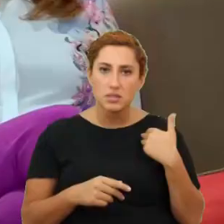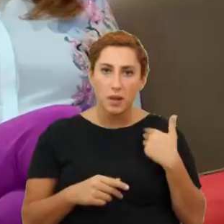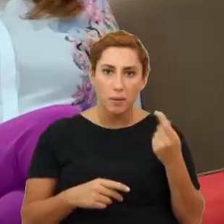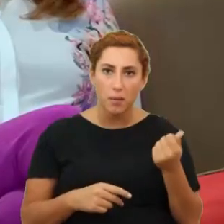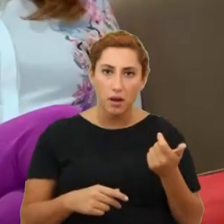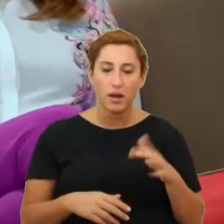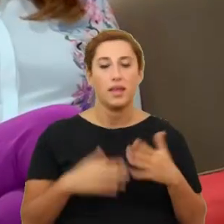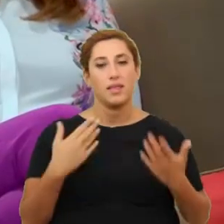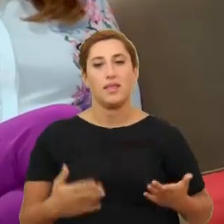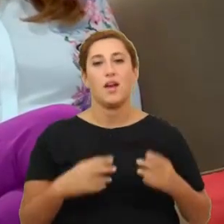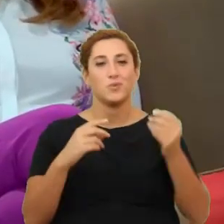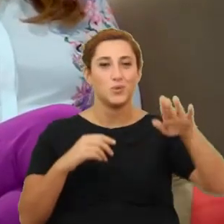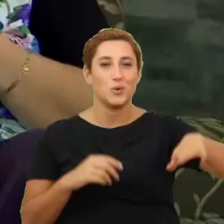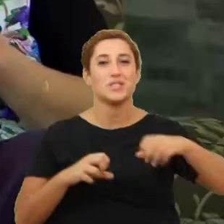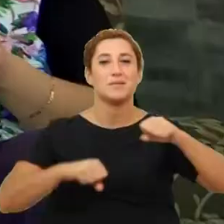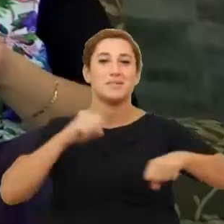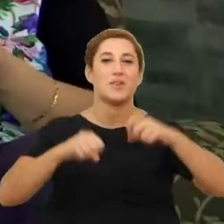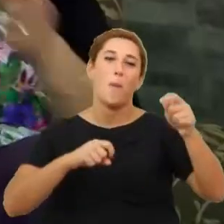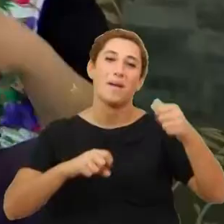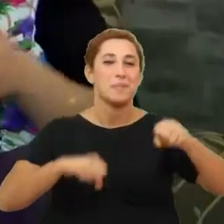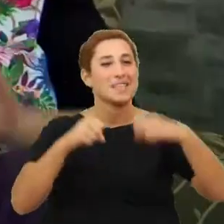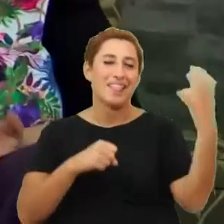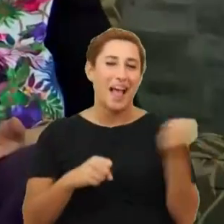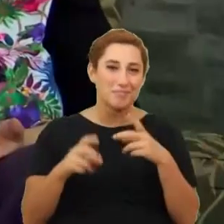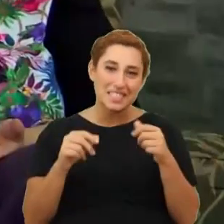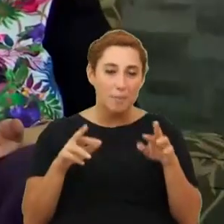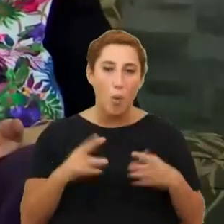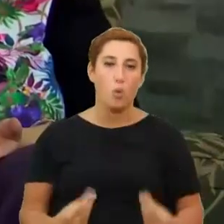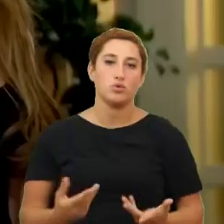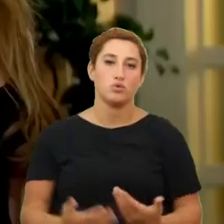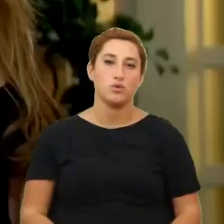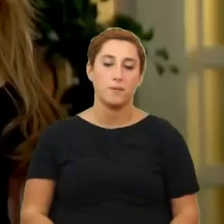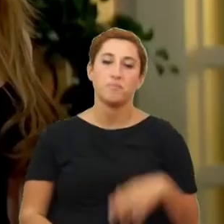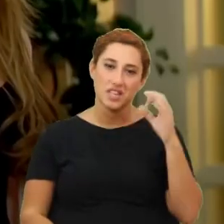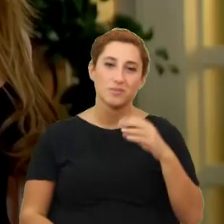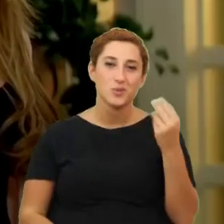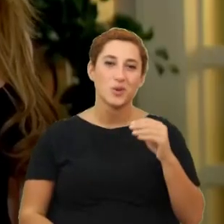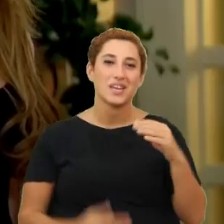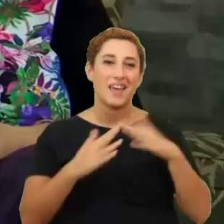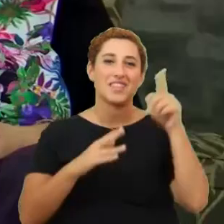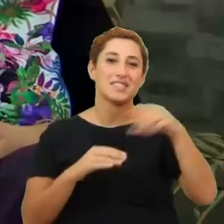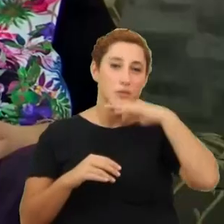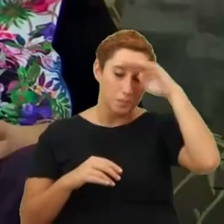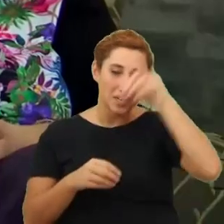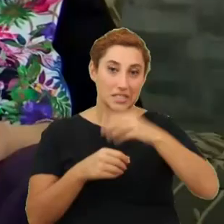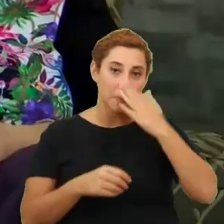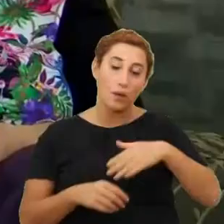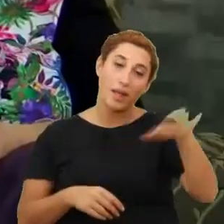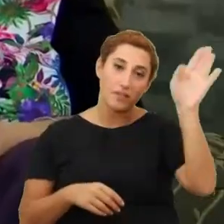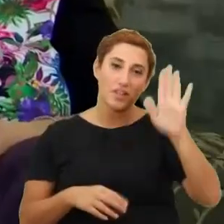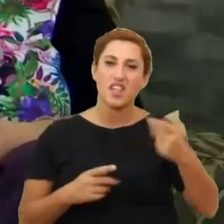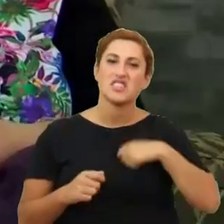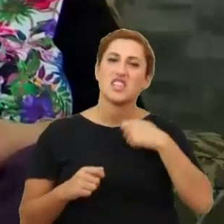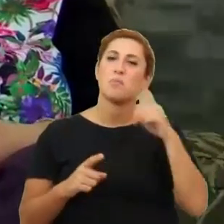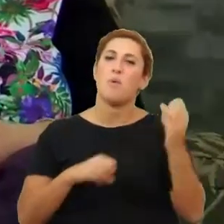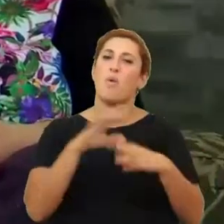benden? Yahu Junior, sen o parayla bisiklet almış oldun işte. Şimdi çocuk evde senin elini öpmek için bekliyor, hadi. Ne